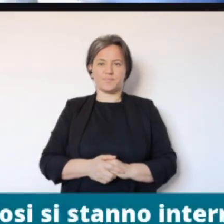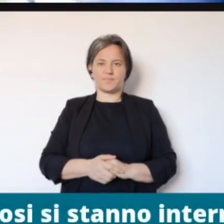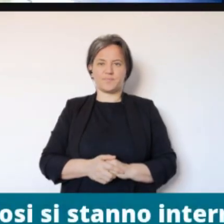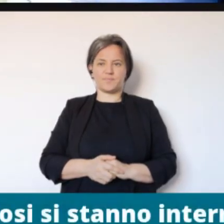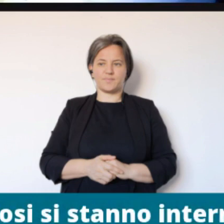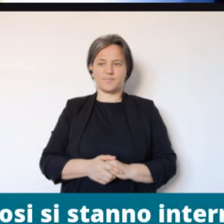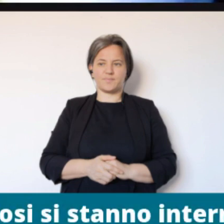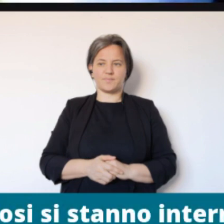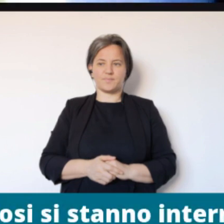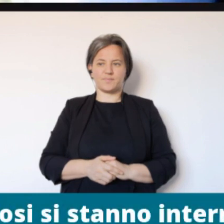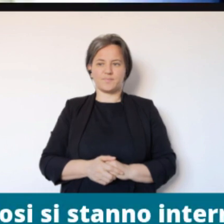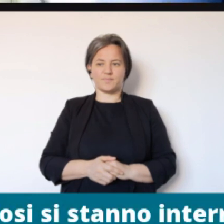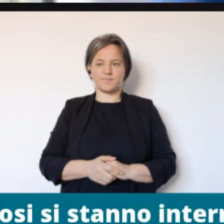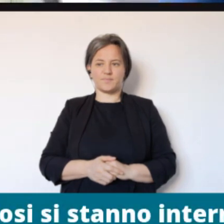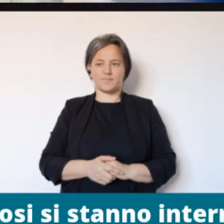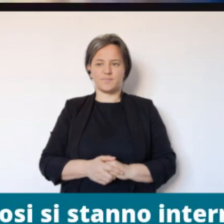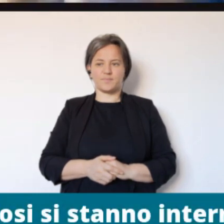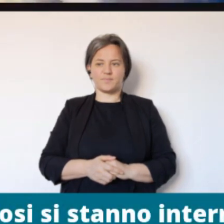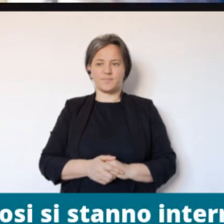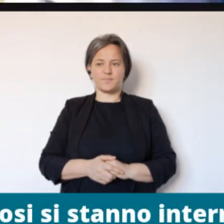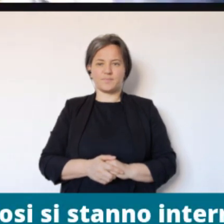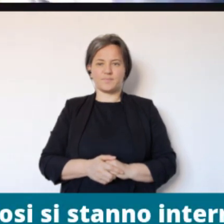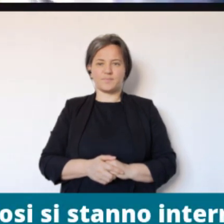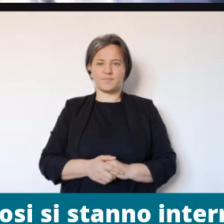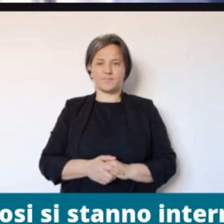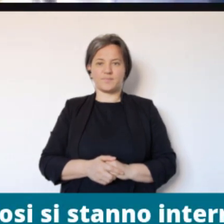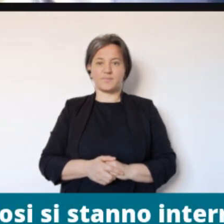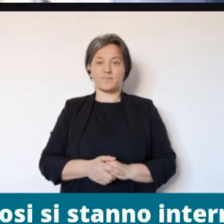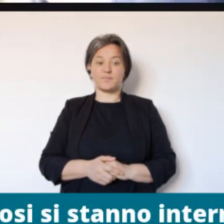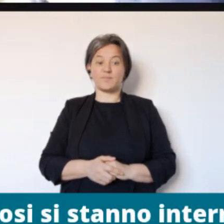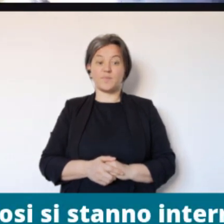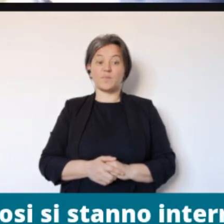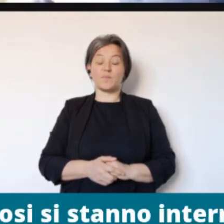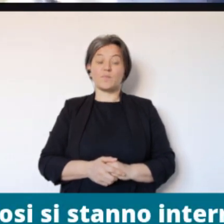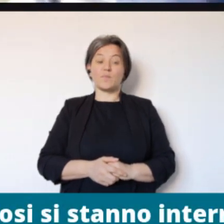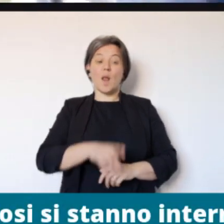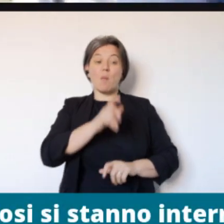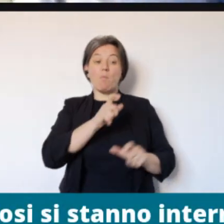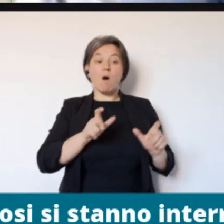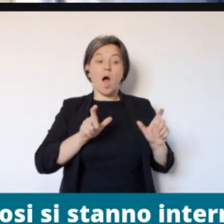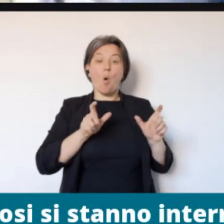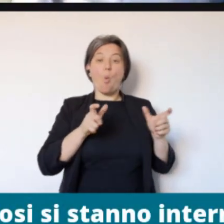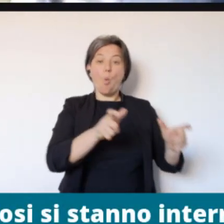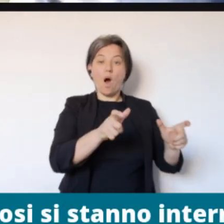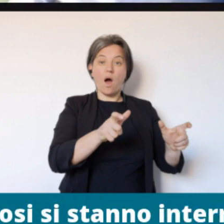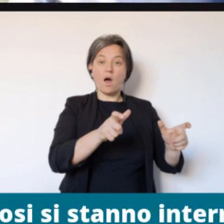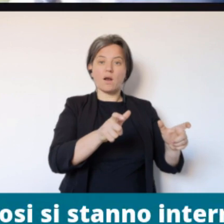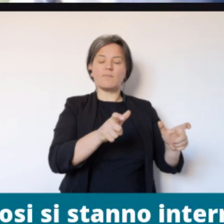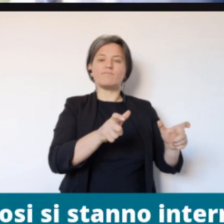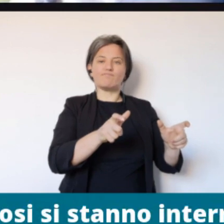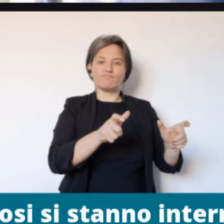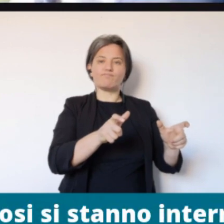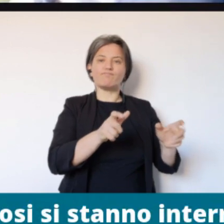Beh, rispetto a quali sono gli effetti della quarantena,